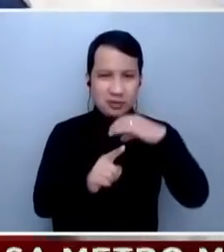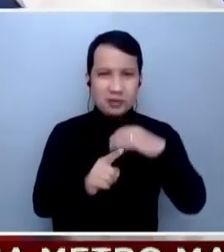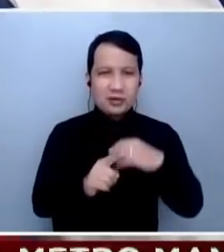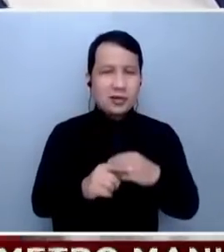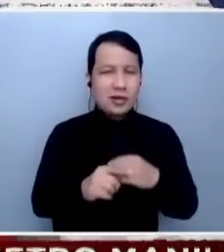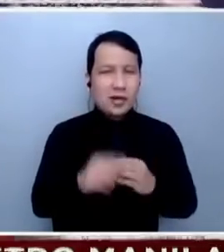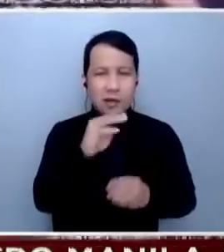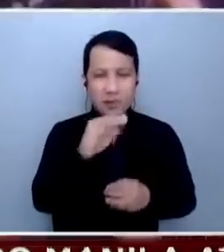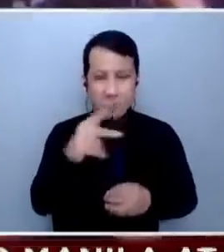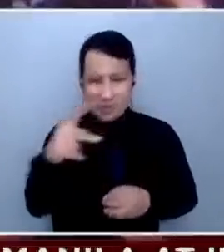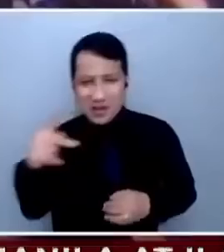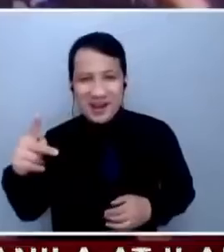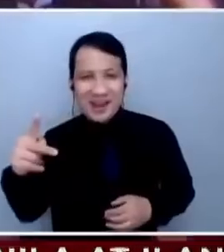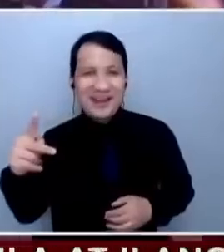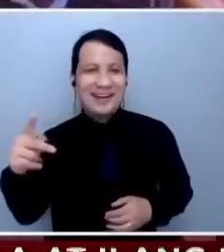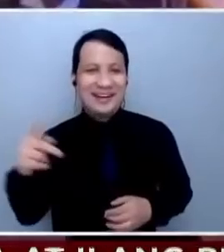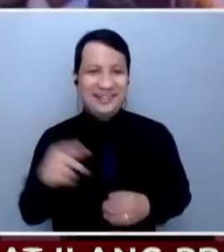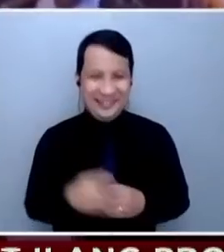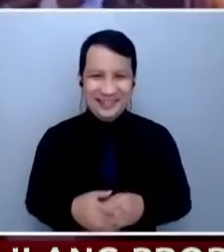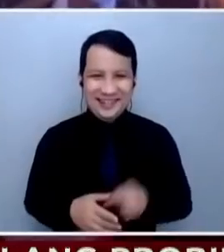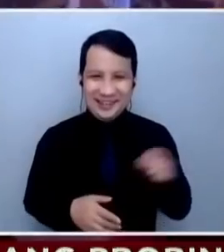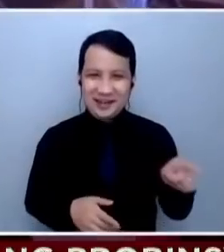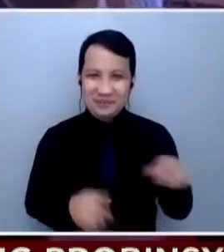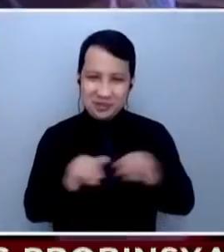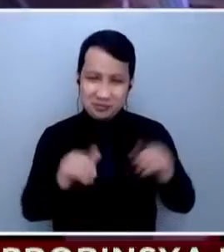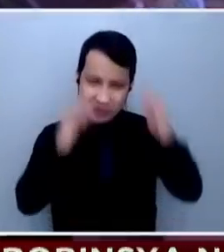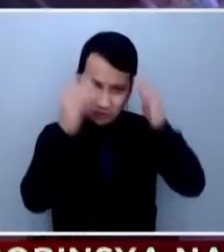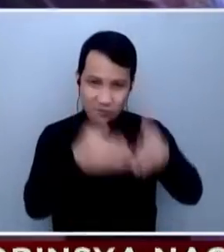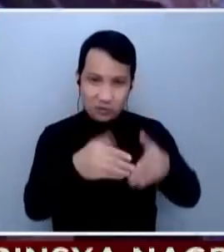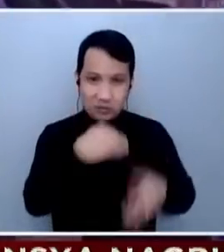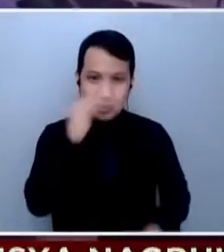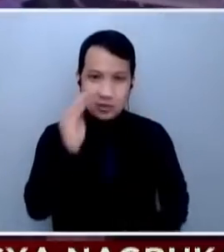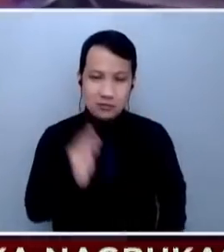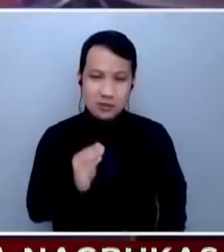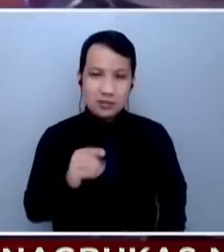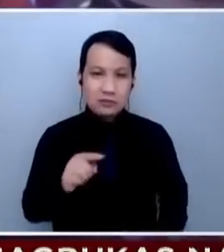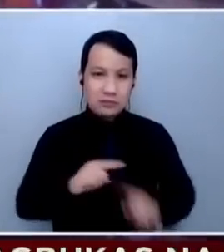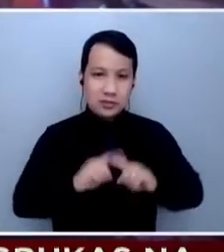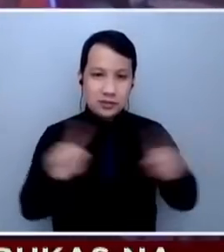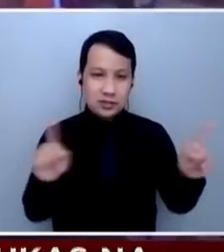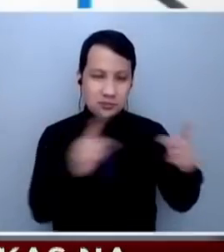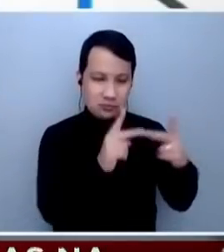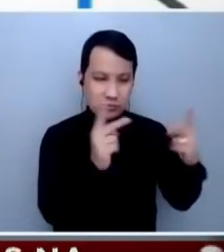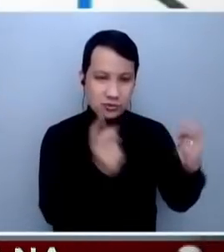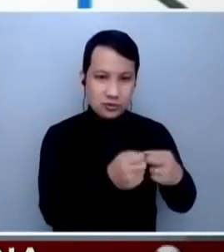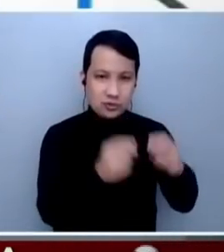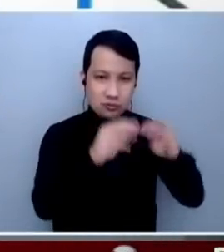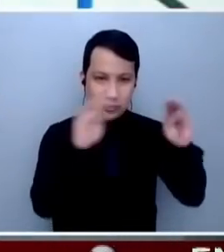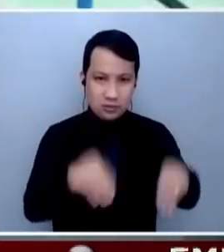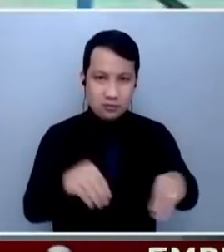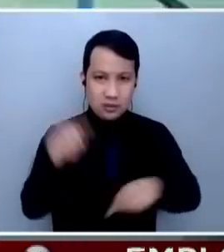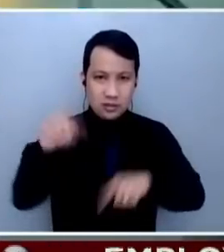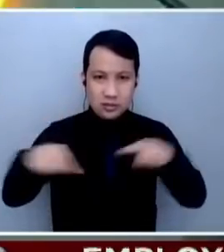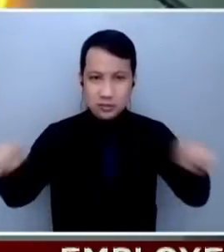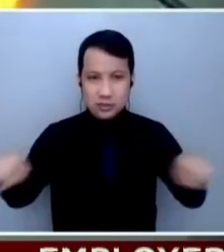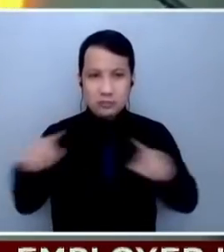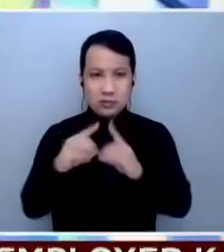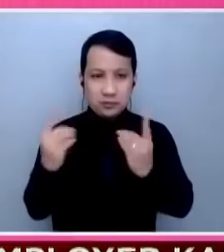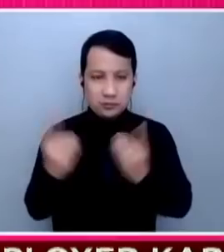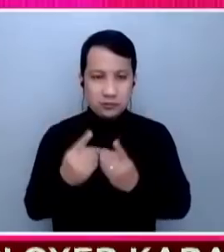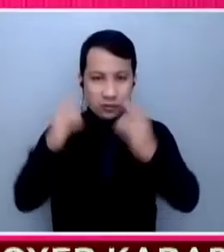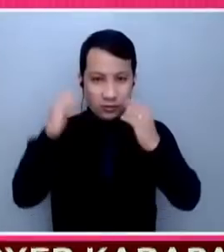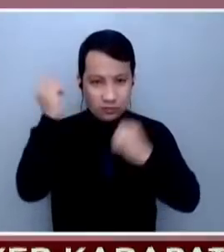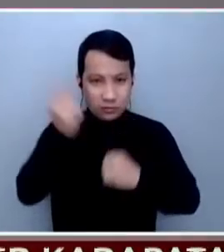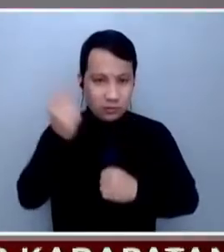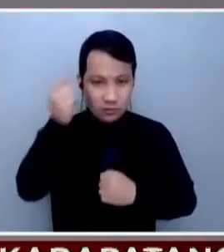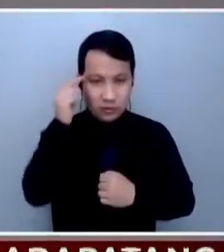kaya. Tinutukan naman ni Senador Manny Pacquiao ang pagkakaiba ng posisyon ng Malacañang sa ibang ahensya ng gobyerno